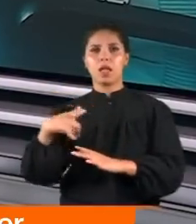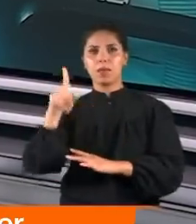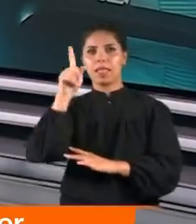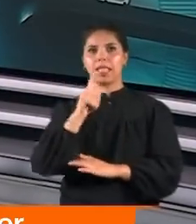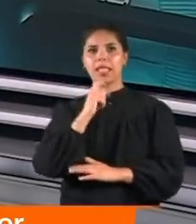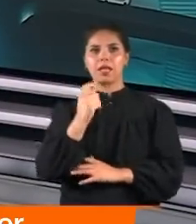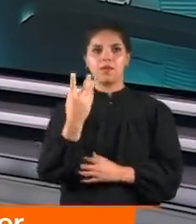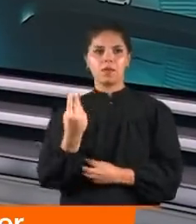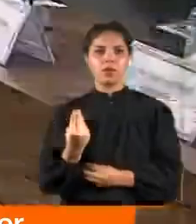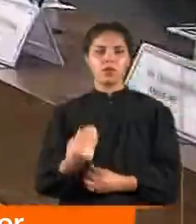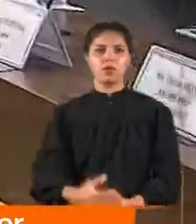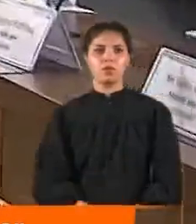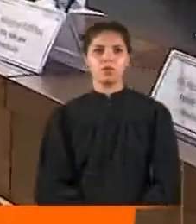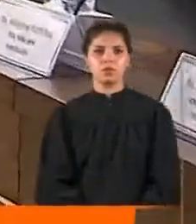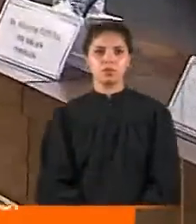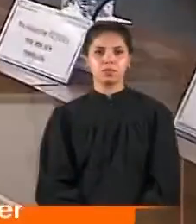sunacak.